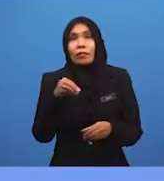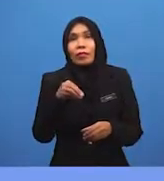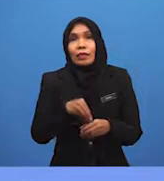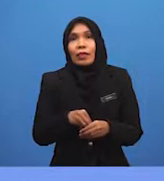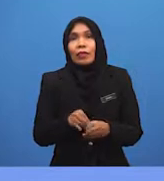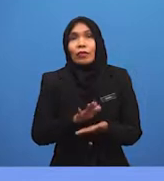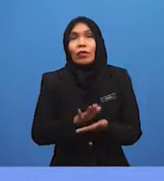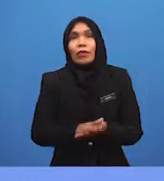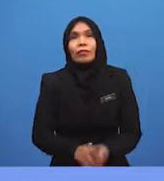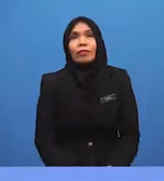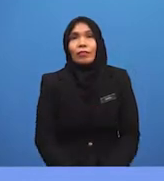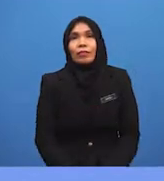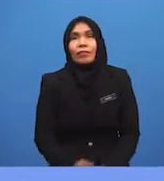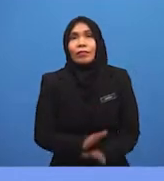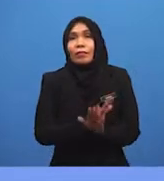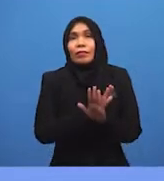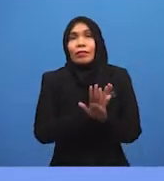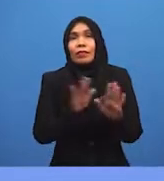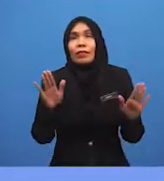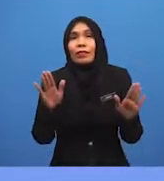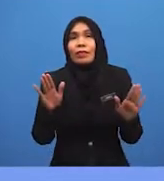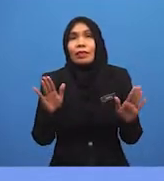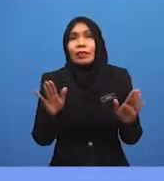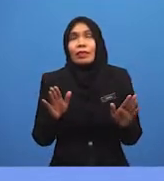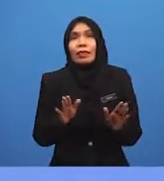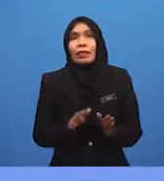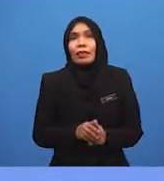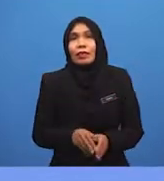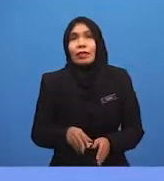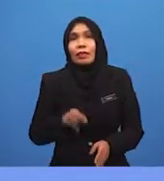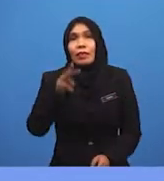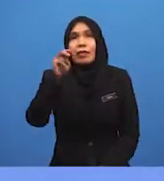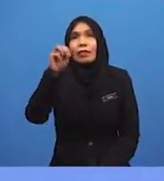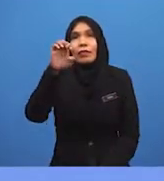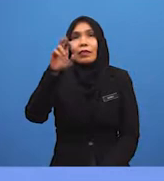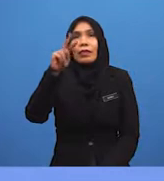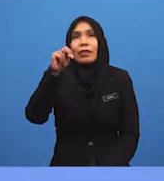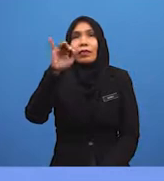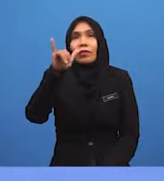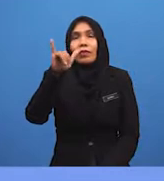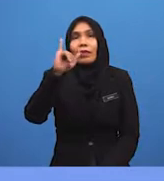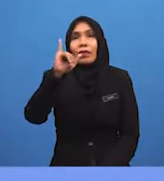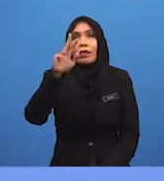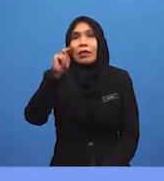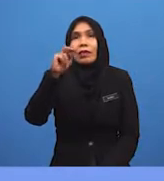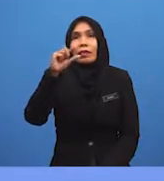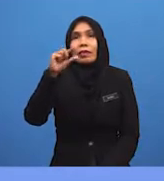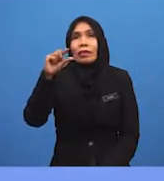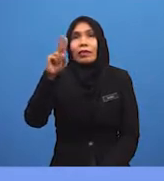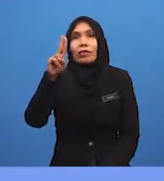tidak menyinggung perasaan warga sekolah. Murid-murid, sila perhatikan gambar ini.